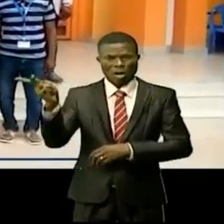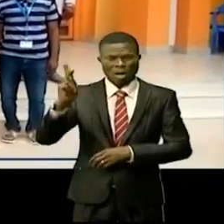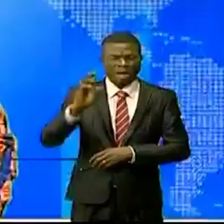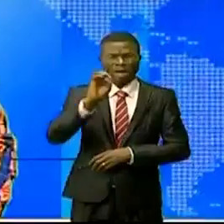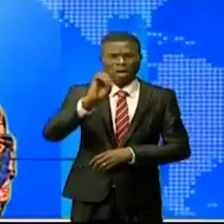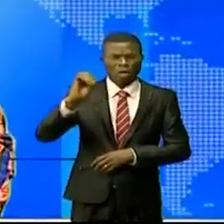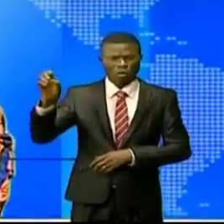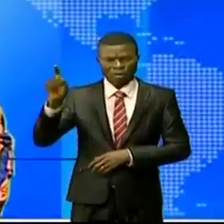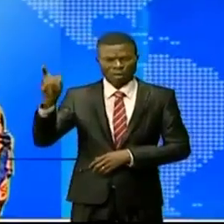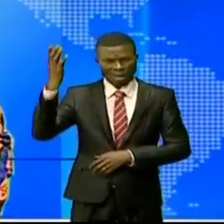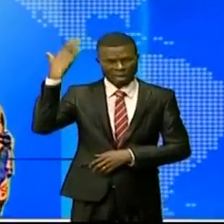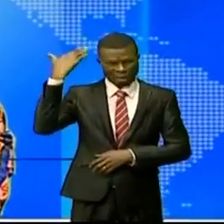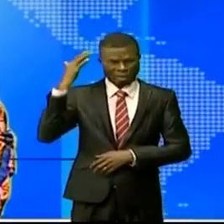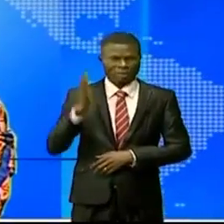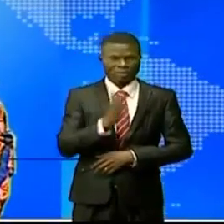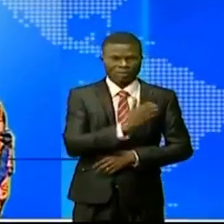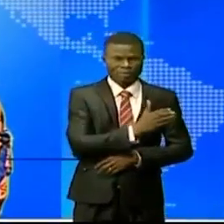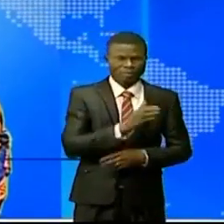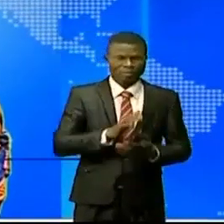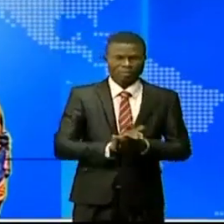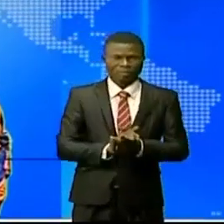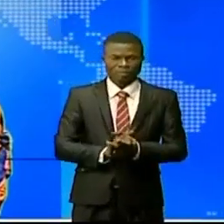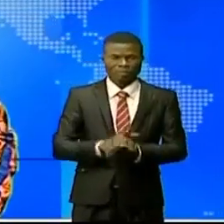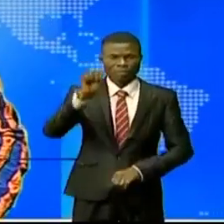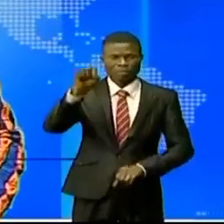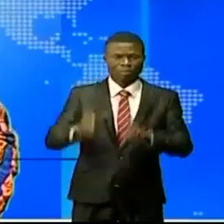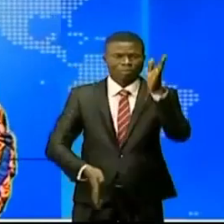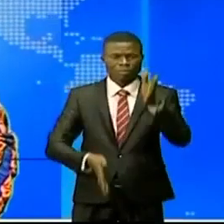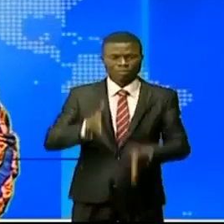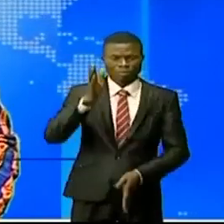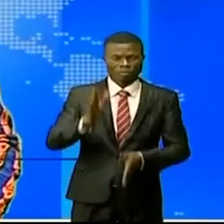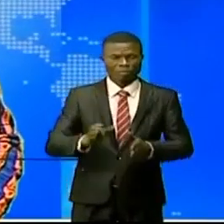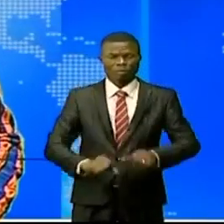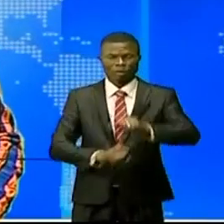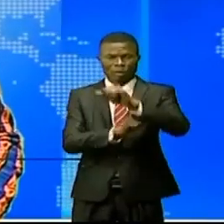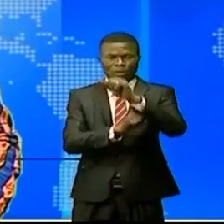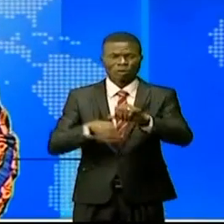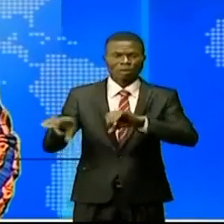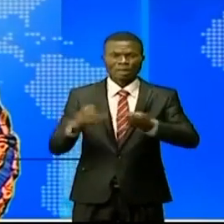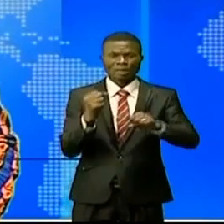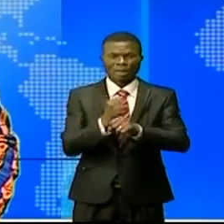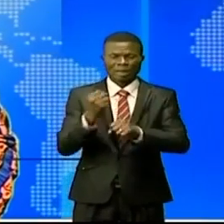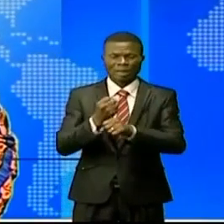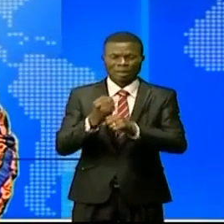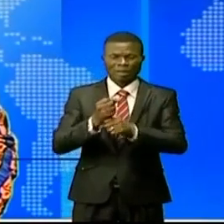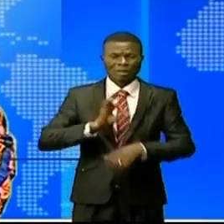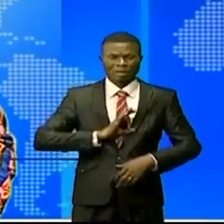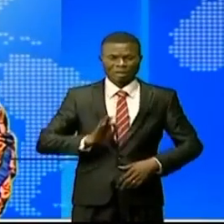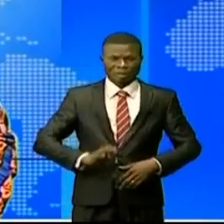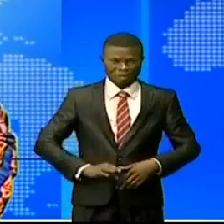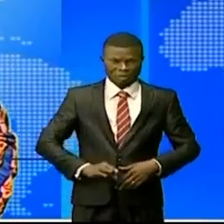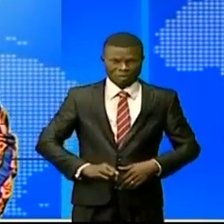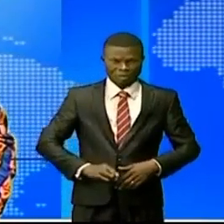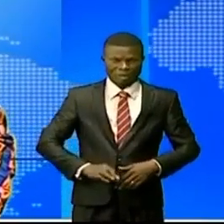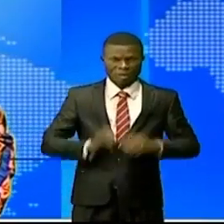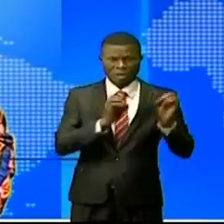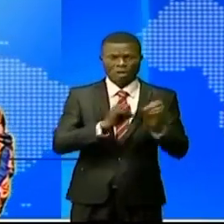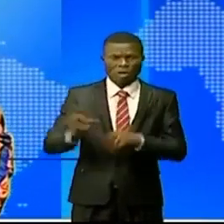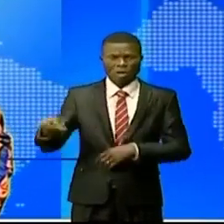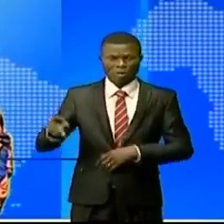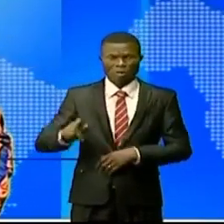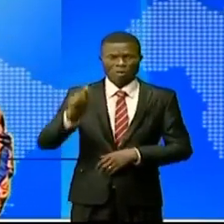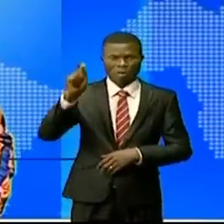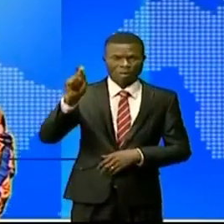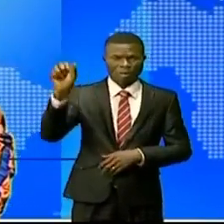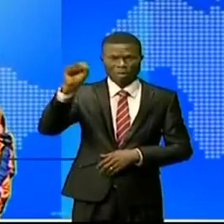oriental. Une marche de soutien des actions du chef de l'État, Félix Antoine Tshisekedi, a été organisée dans la province de la Tshopo,